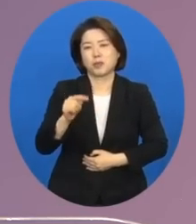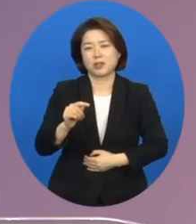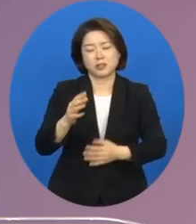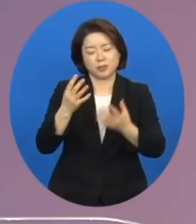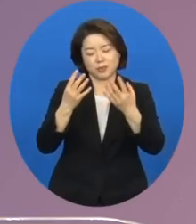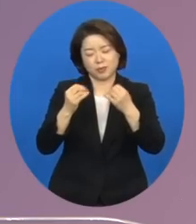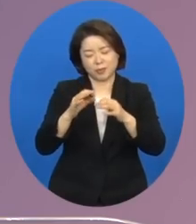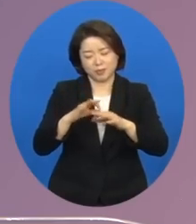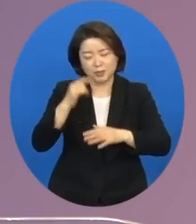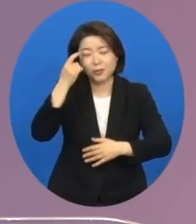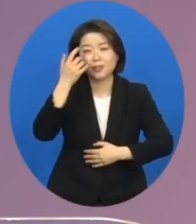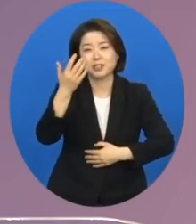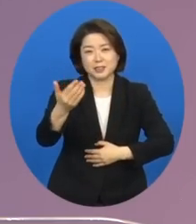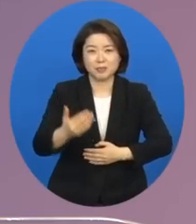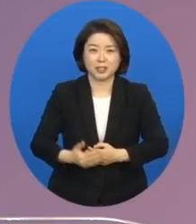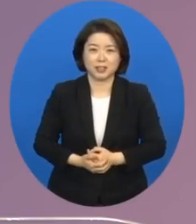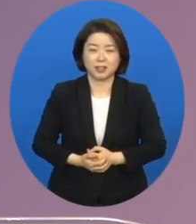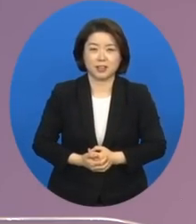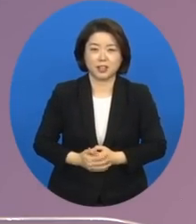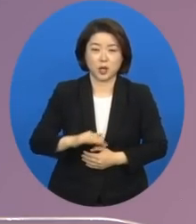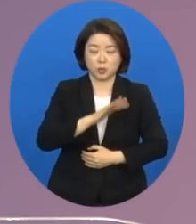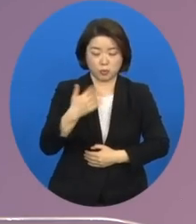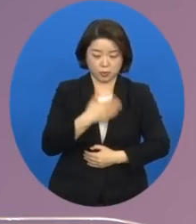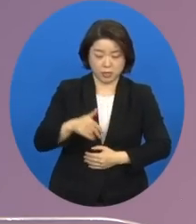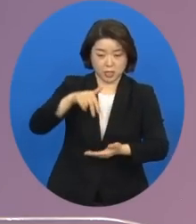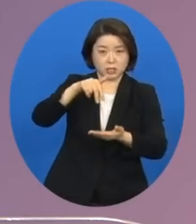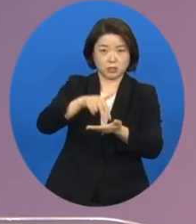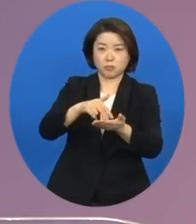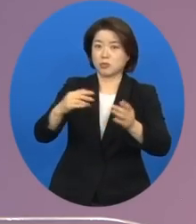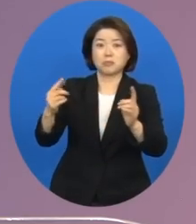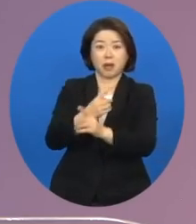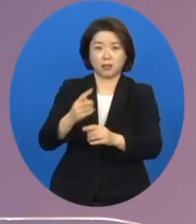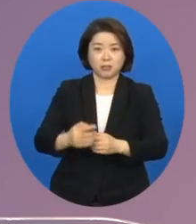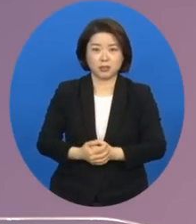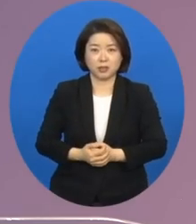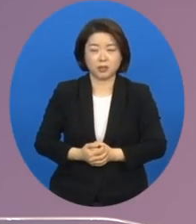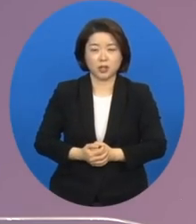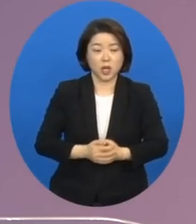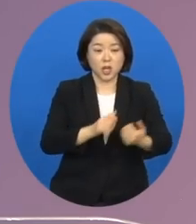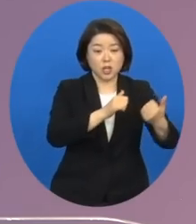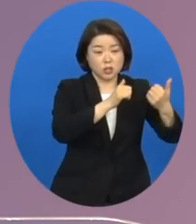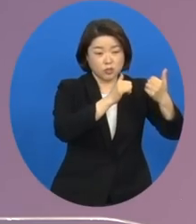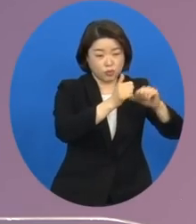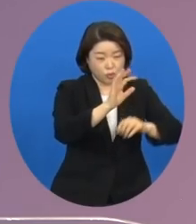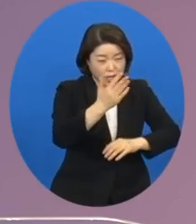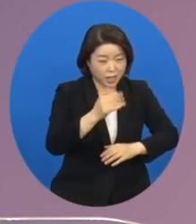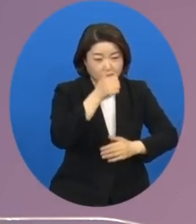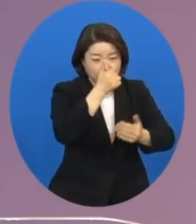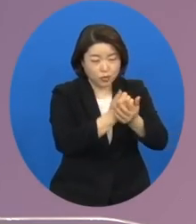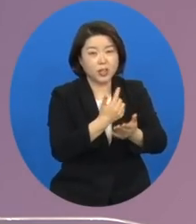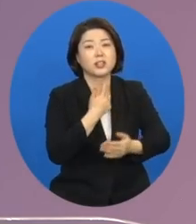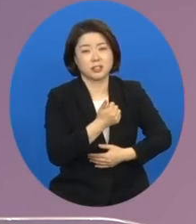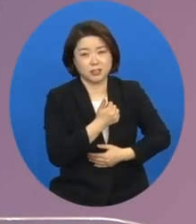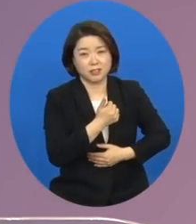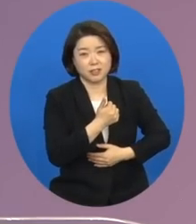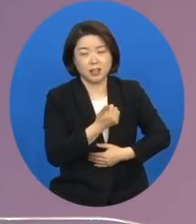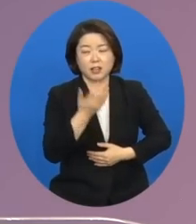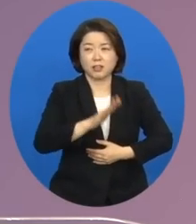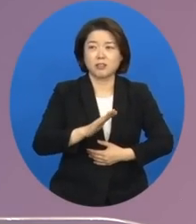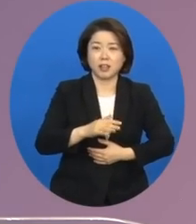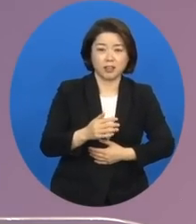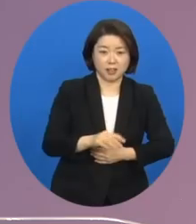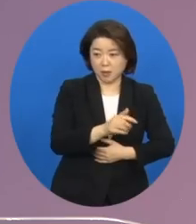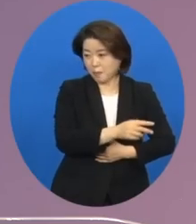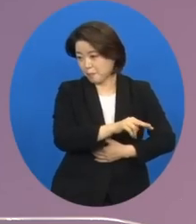얼마나 놀랍습니까 그리고 우리가 신분이 바뀐 자예요 죽을 수밖에 없는 죄인에서 이제는 영원토록 하나님을